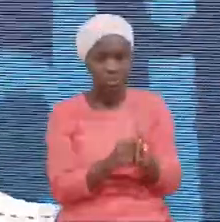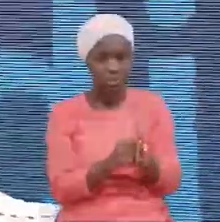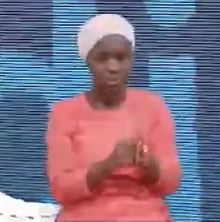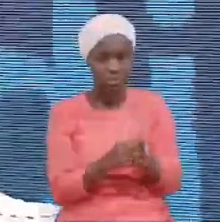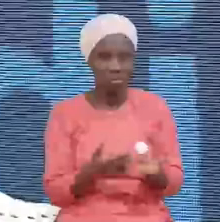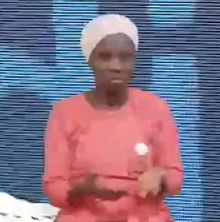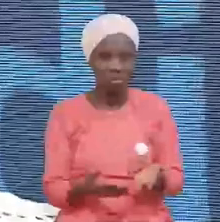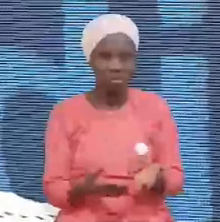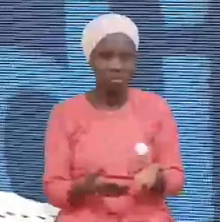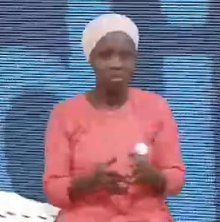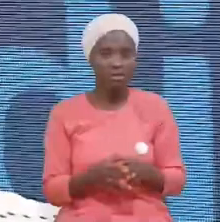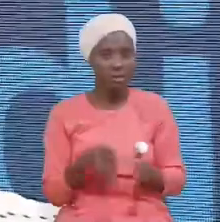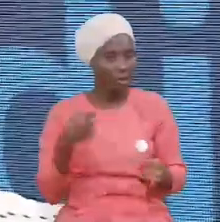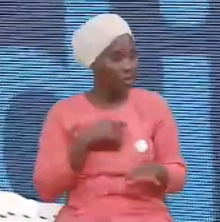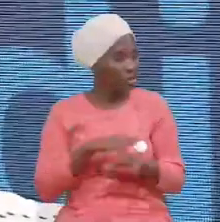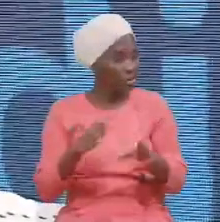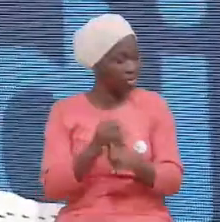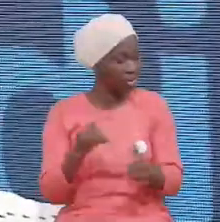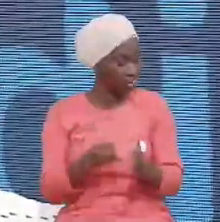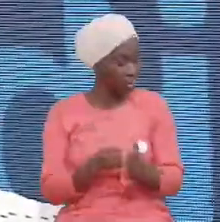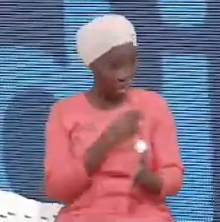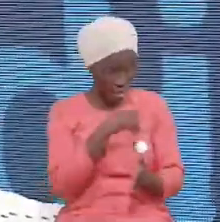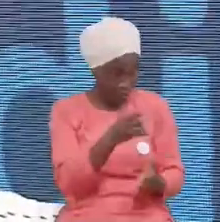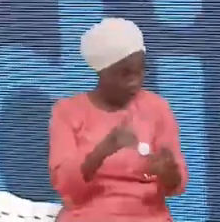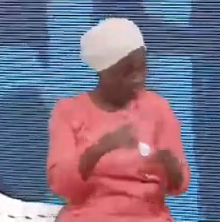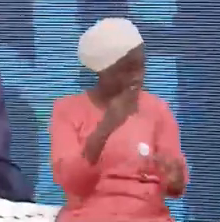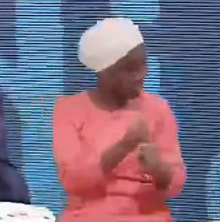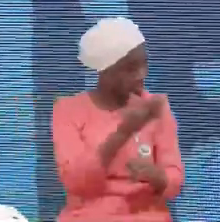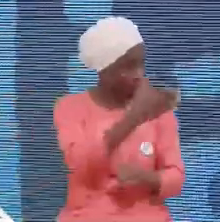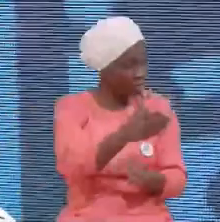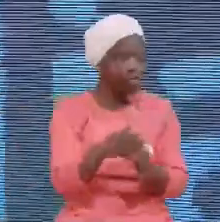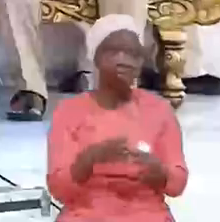Ils disent, ah, nous, on n'a pas eu ça, et toi, tu veux avoir ça.